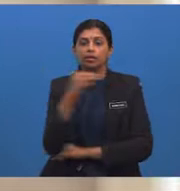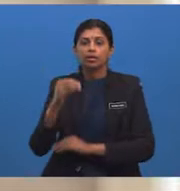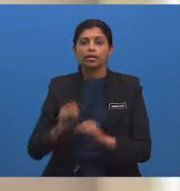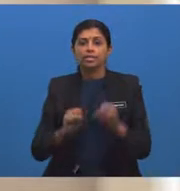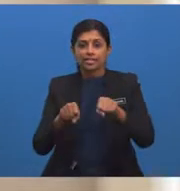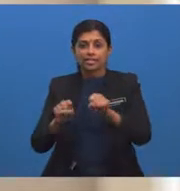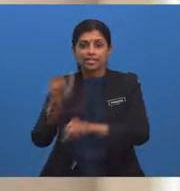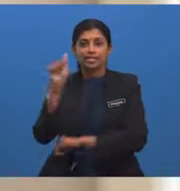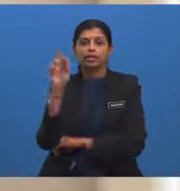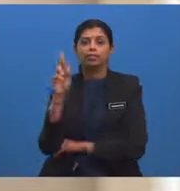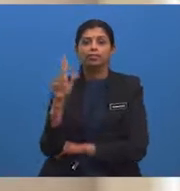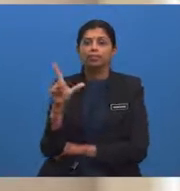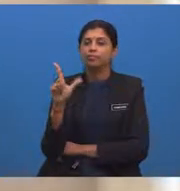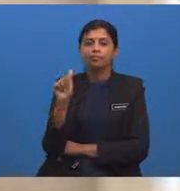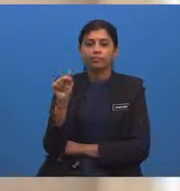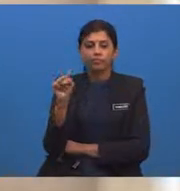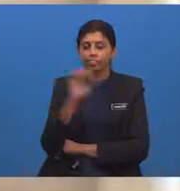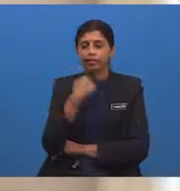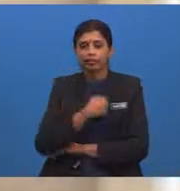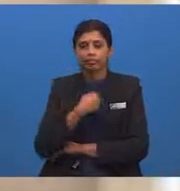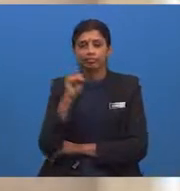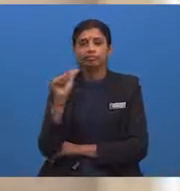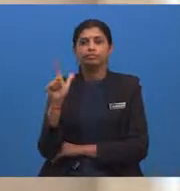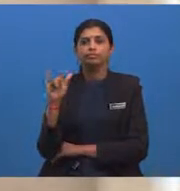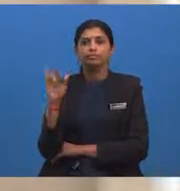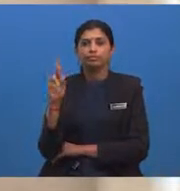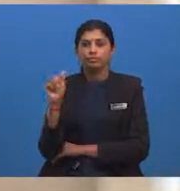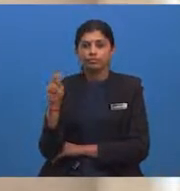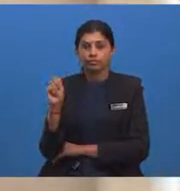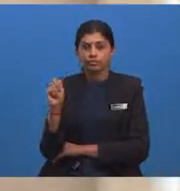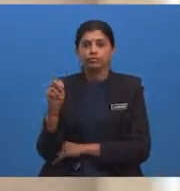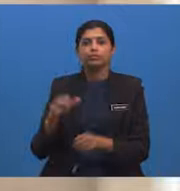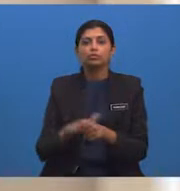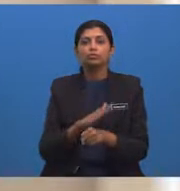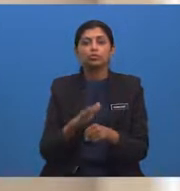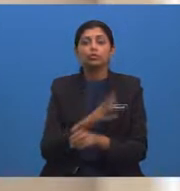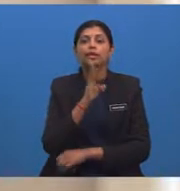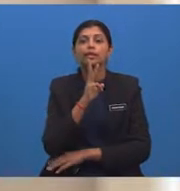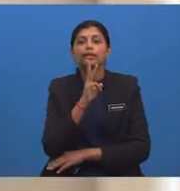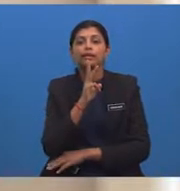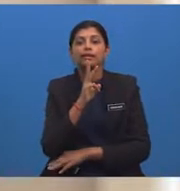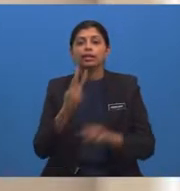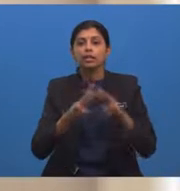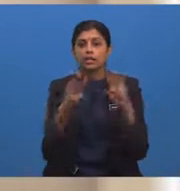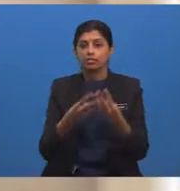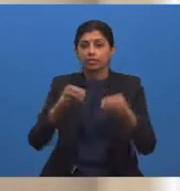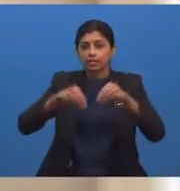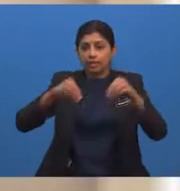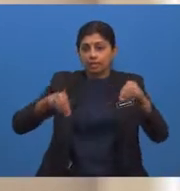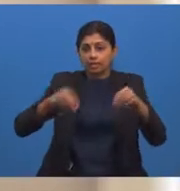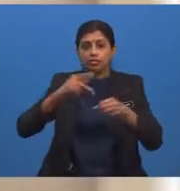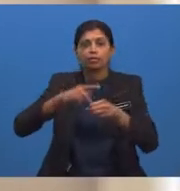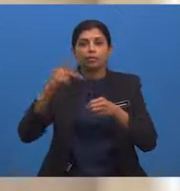untuk memastikan bekalan air mencukupi di kawasan pertanian. Oleh itu, tanaman seperti padi dan rempah